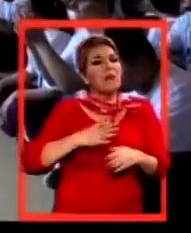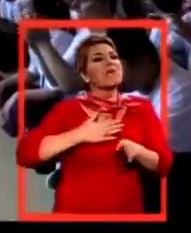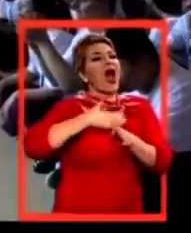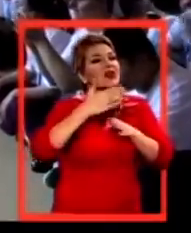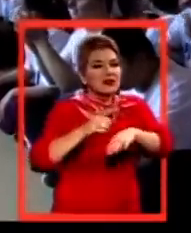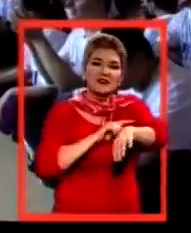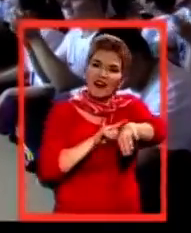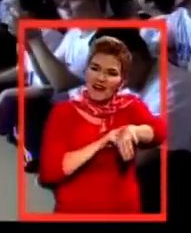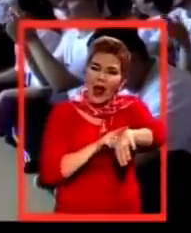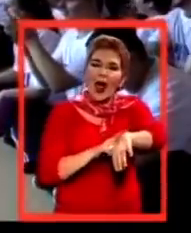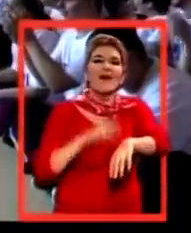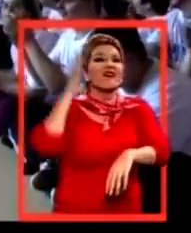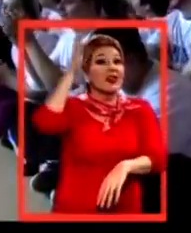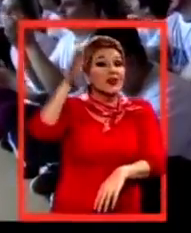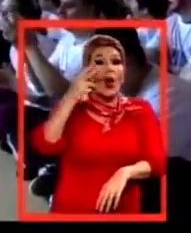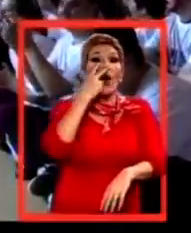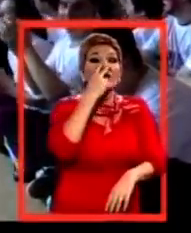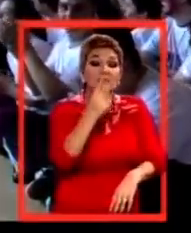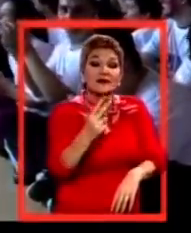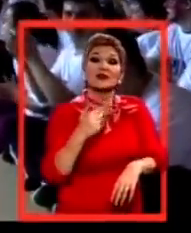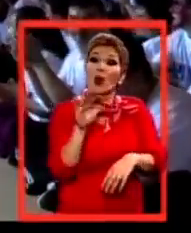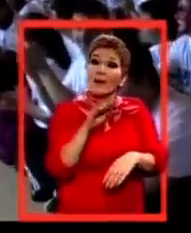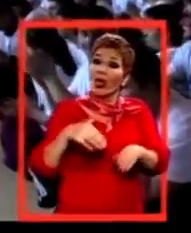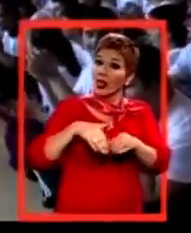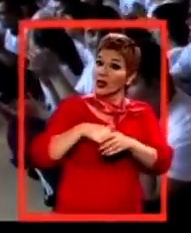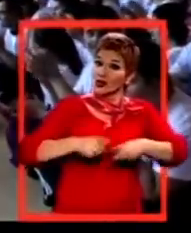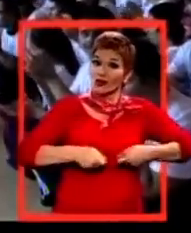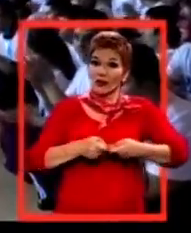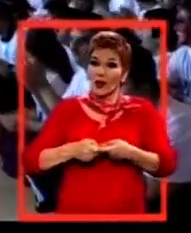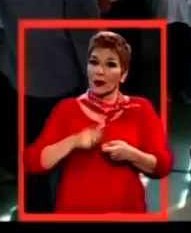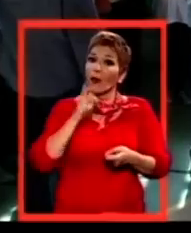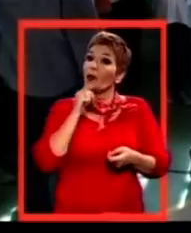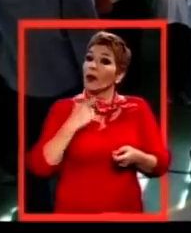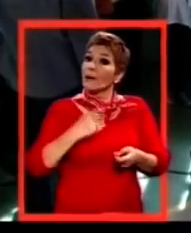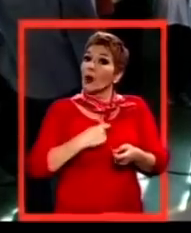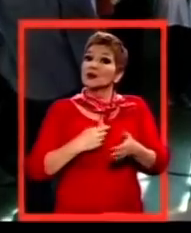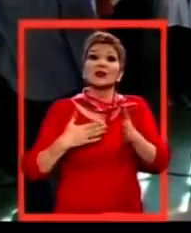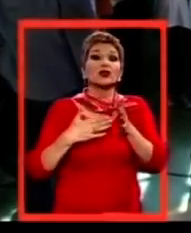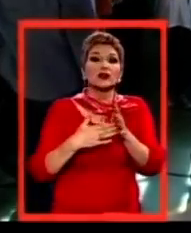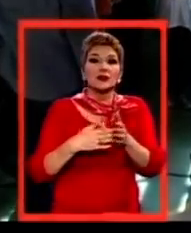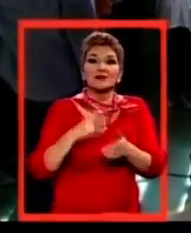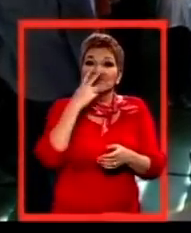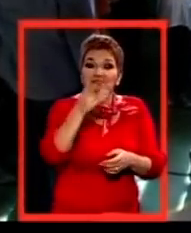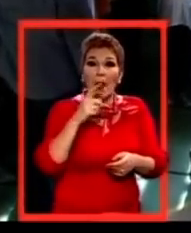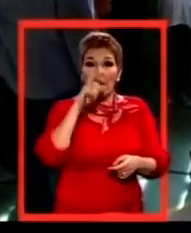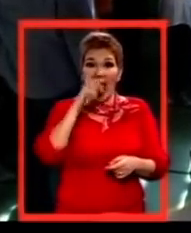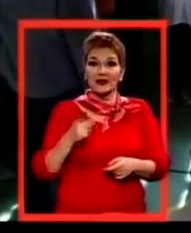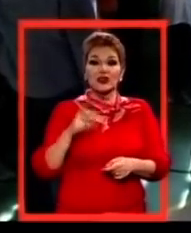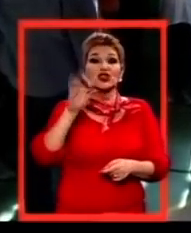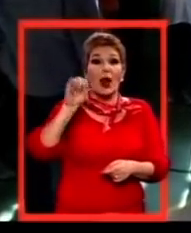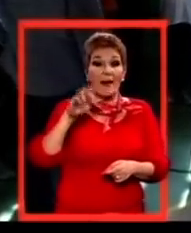mai târziu în integrarea în societate. Până unde se poate ajunge? Șerban este unul din